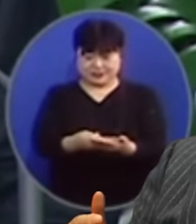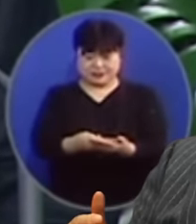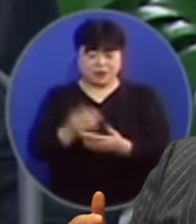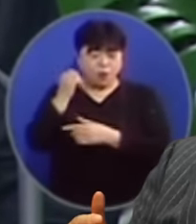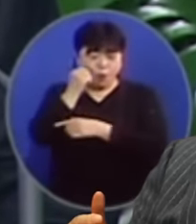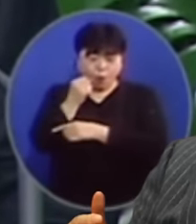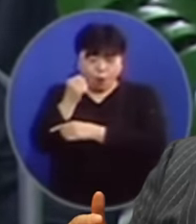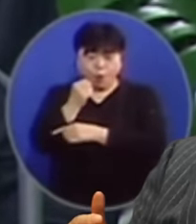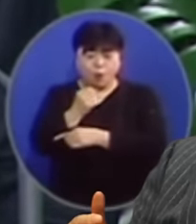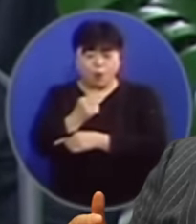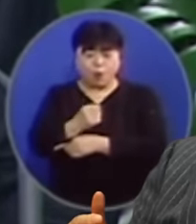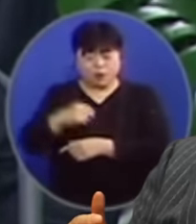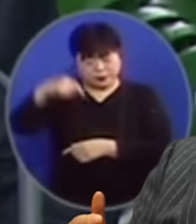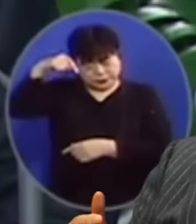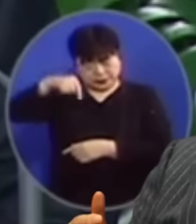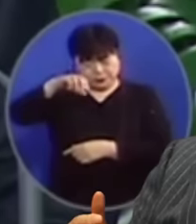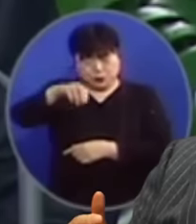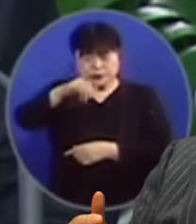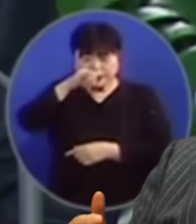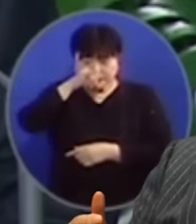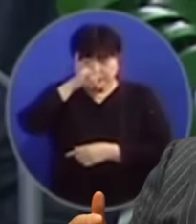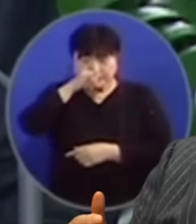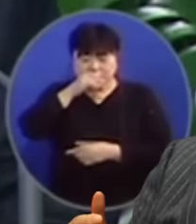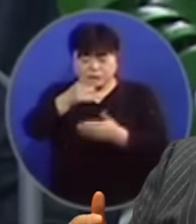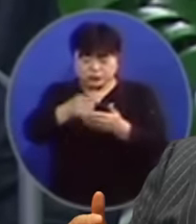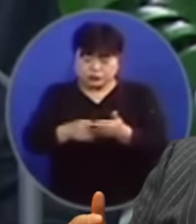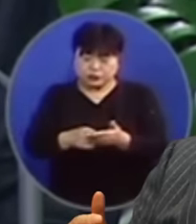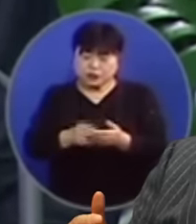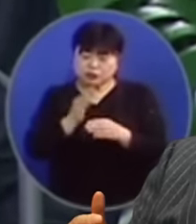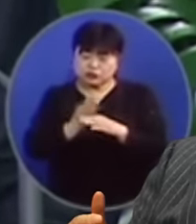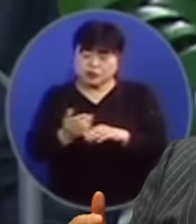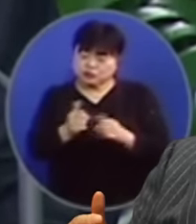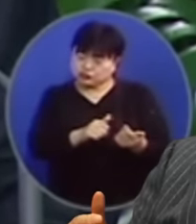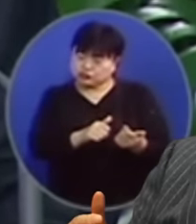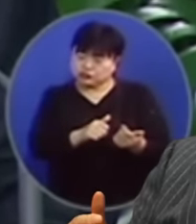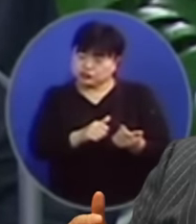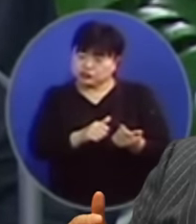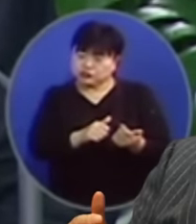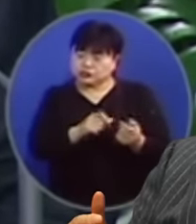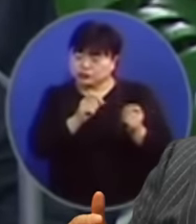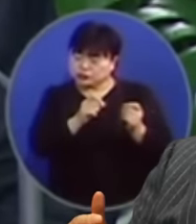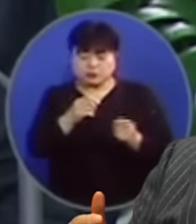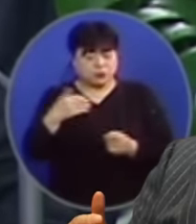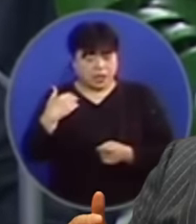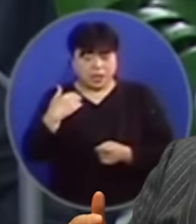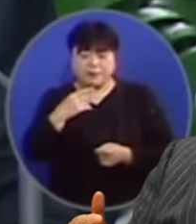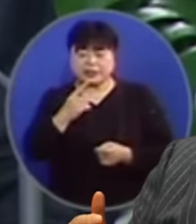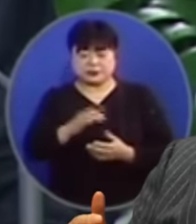아주 깊은 곳에 있어서 수술하다가 죽을 수 있다는 말을 의사 선생님이 들었습니다. 그래서